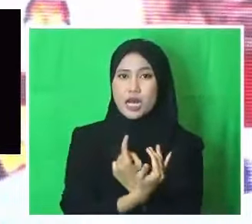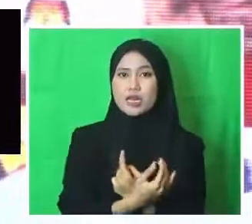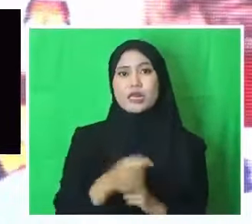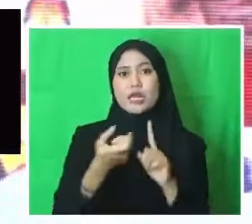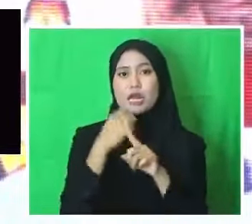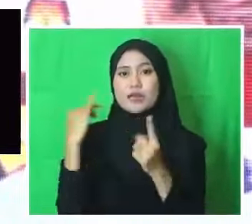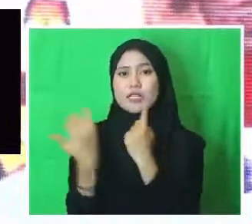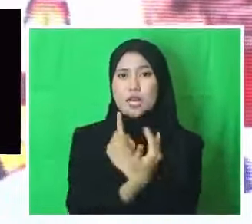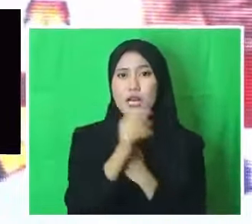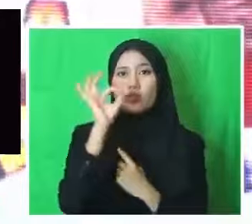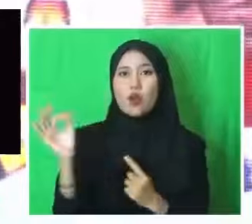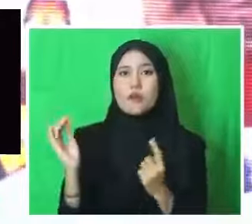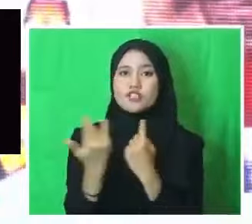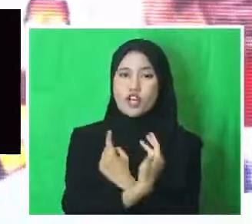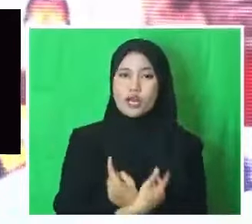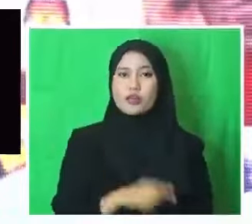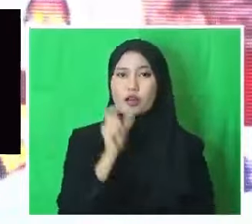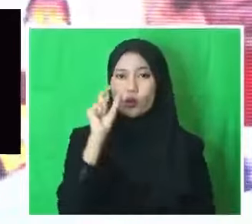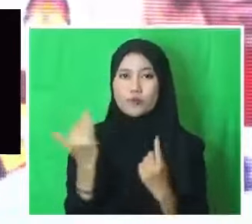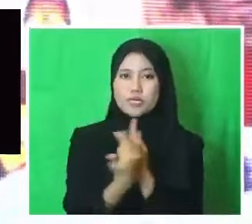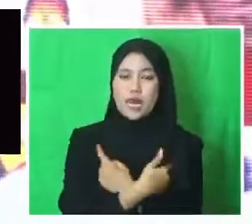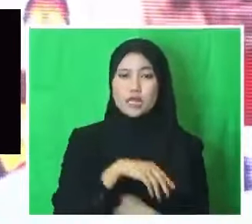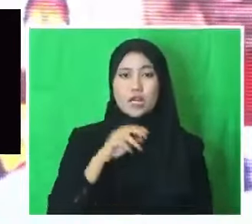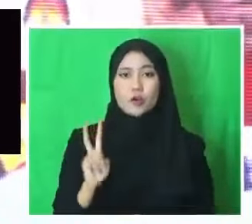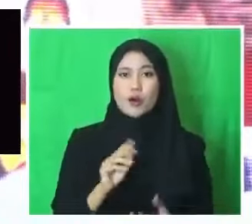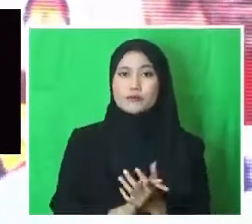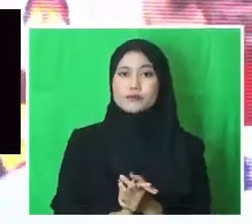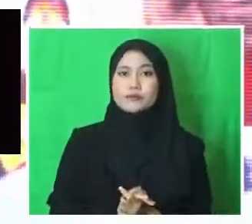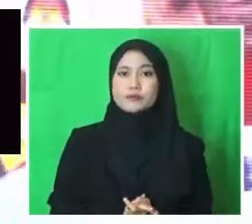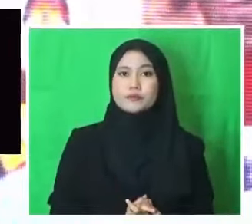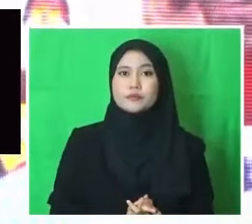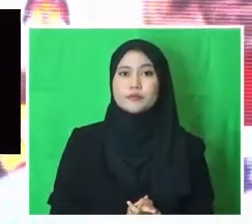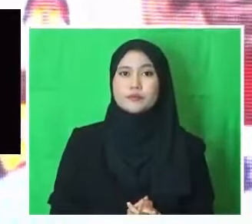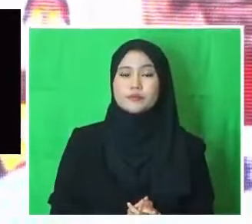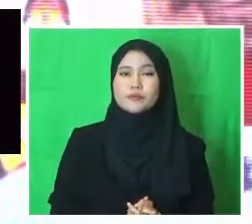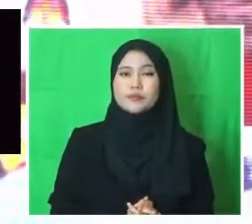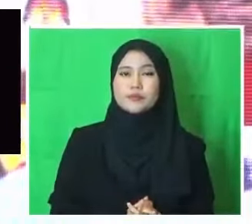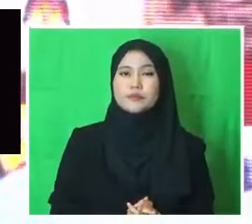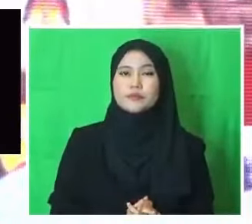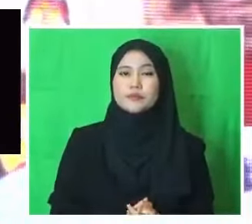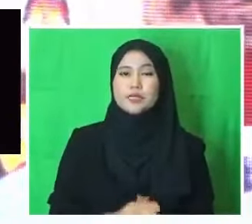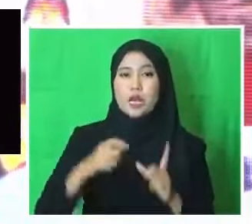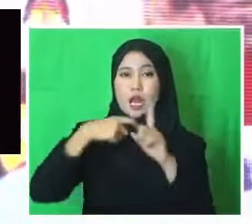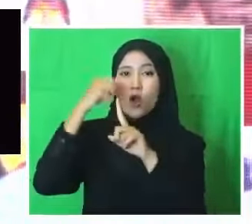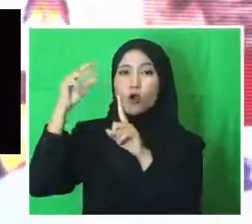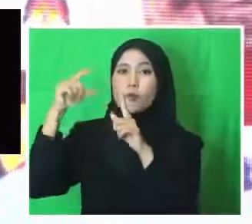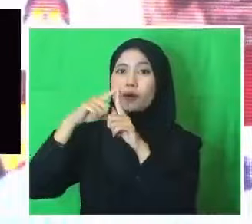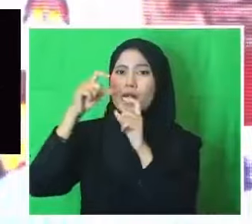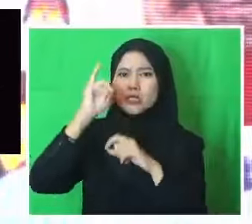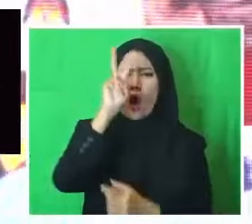rakyat dan untuk rakyat yang kedua yang kedua koperasi